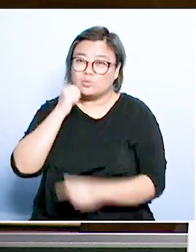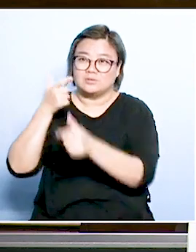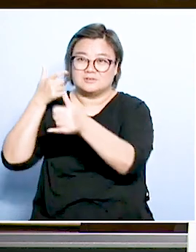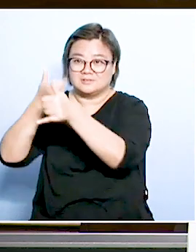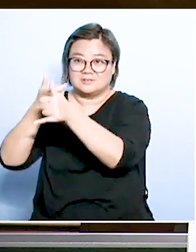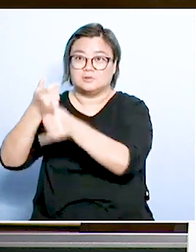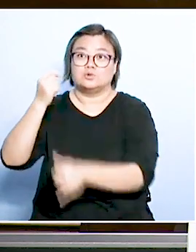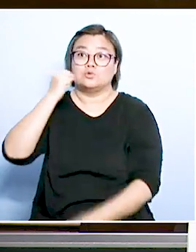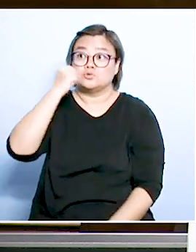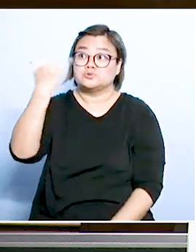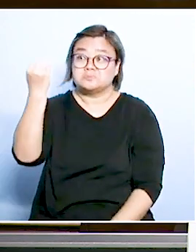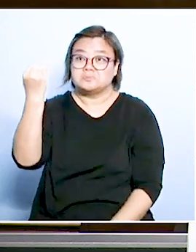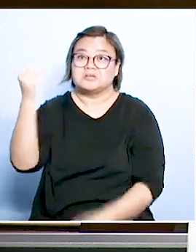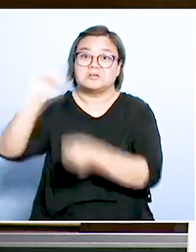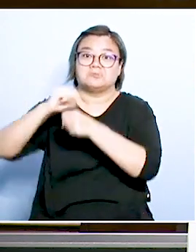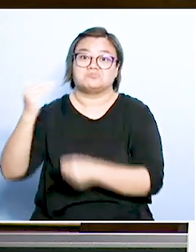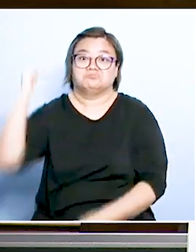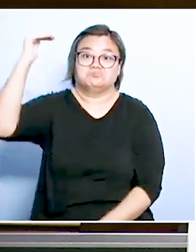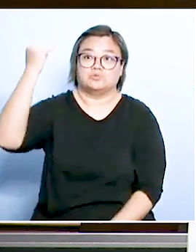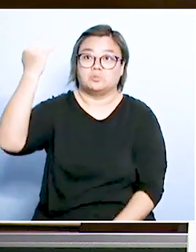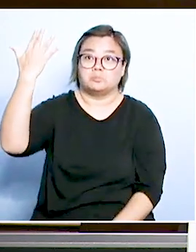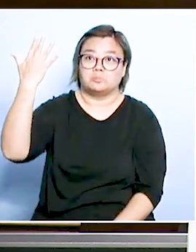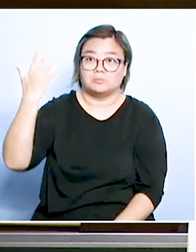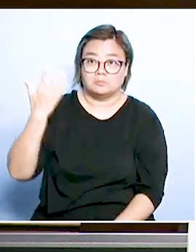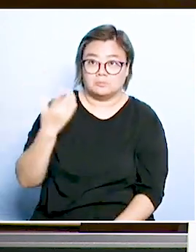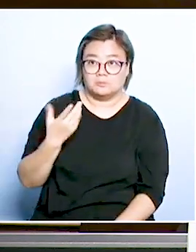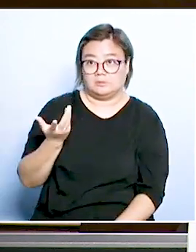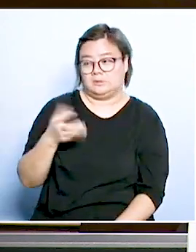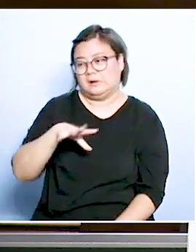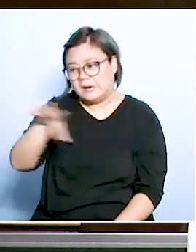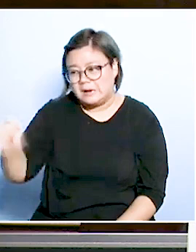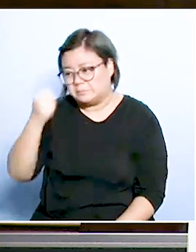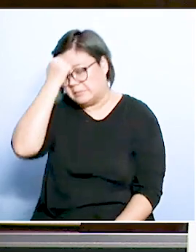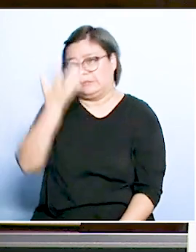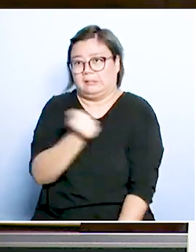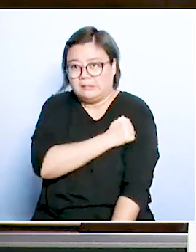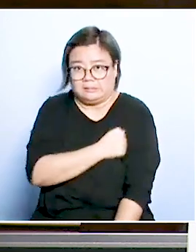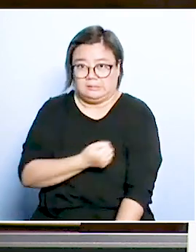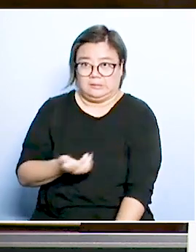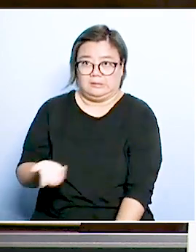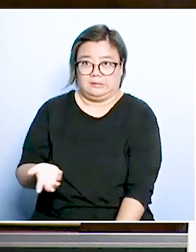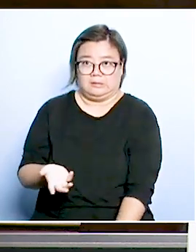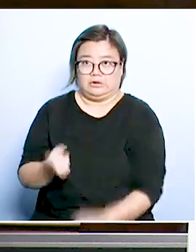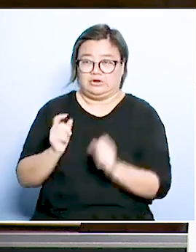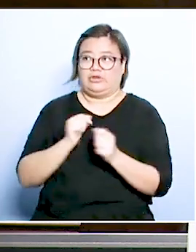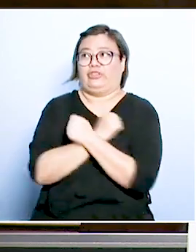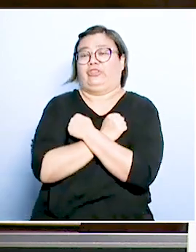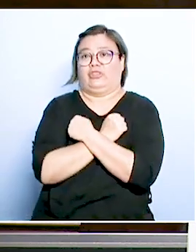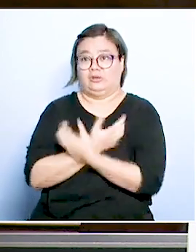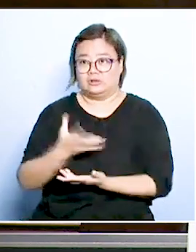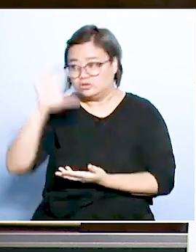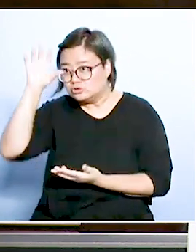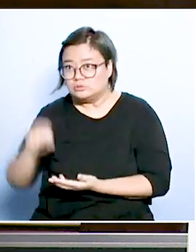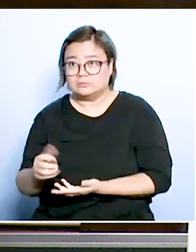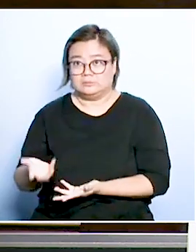懶，話個家庭主婦就係做啲咁嘅嘢噶啦，係嘛？你俾翻津貼佢都冇用啊！出到嚟同你